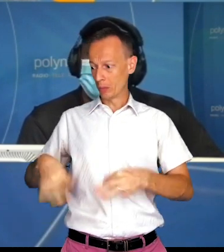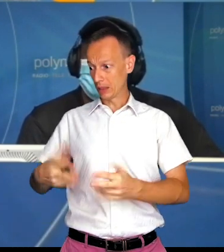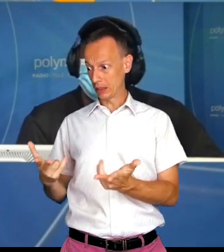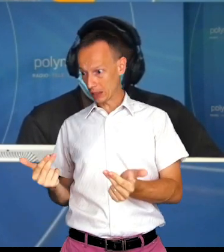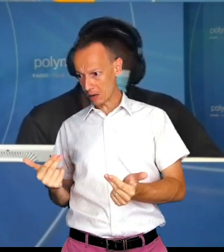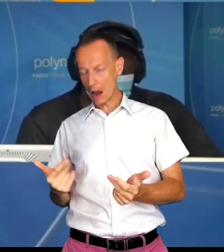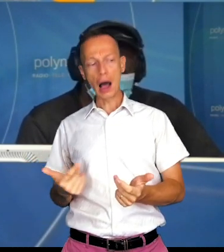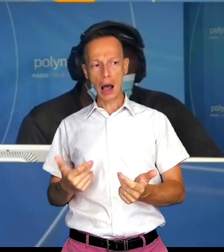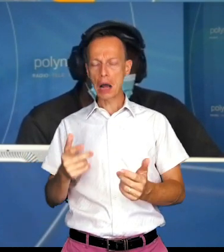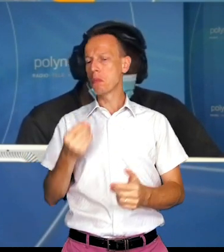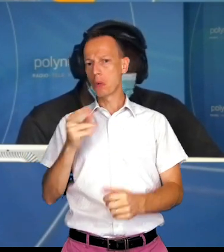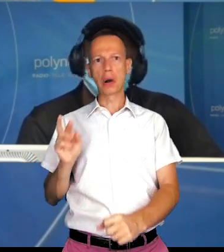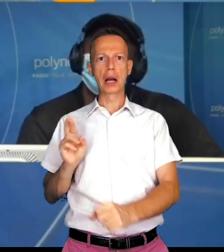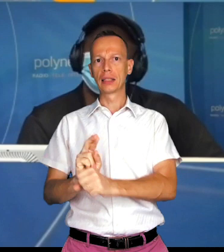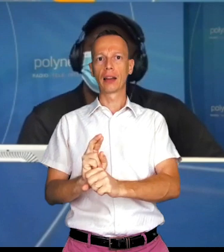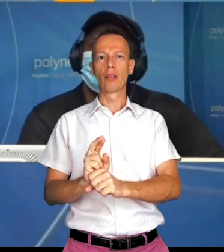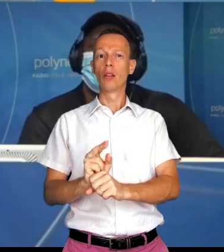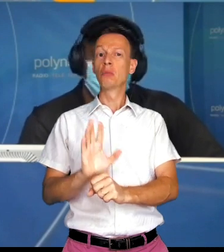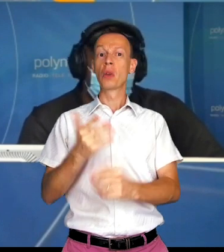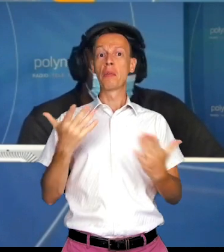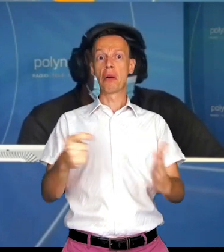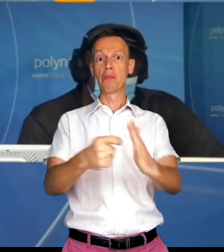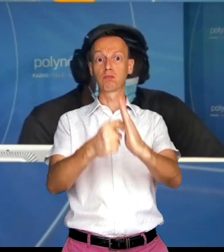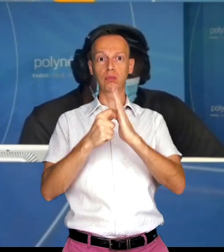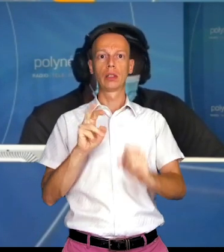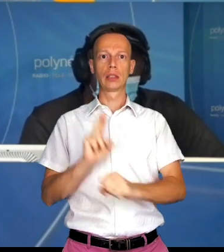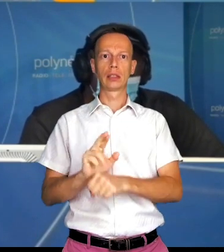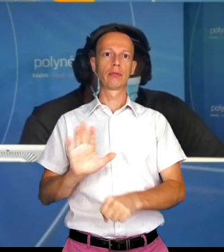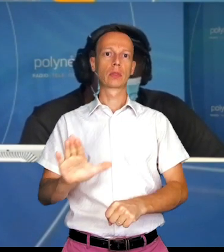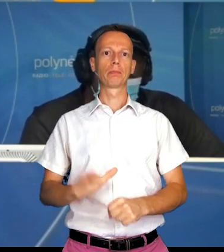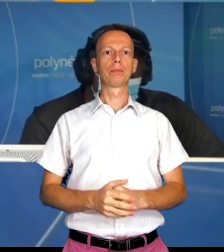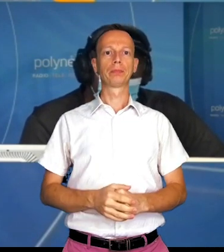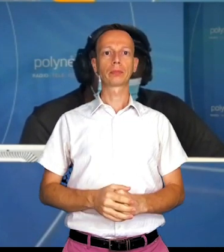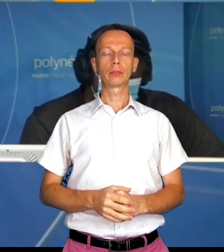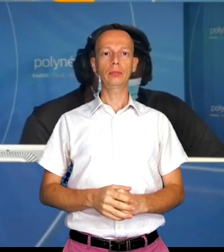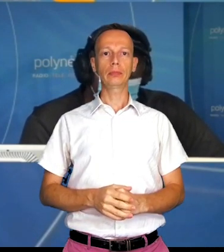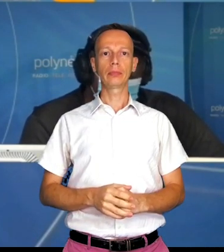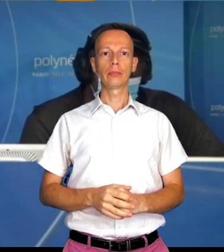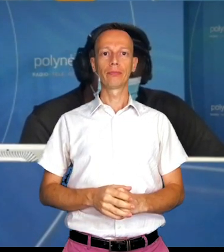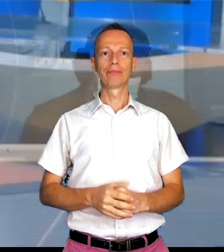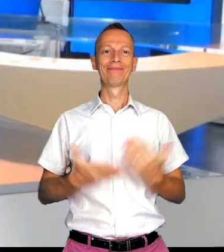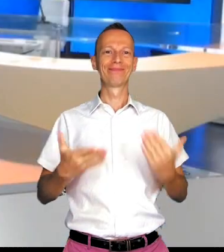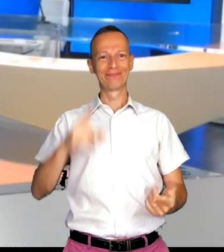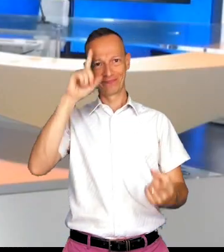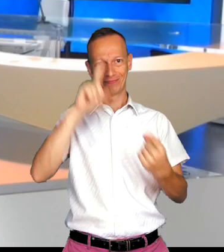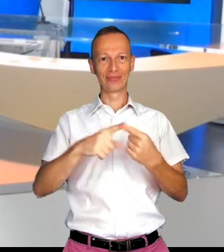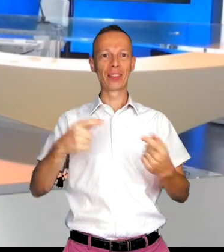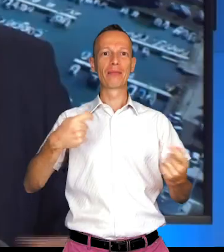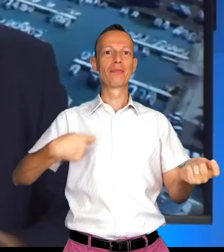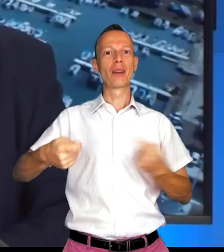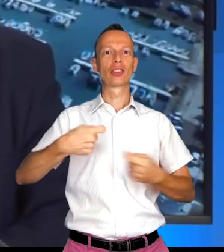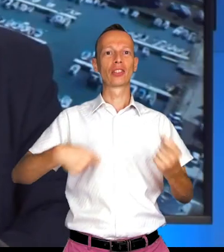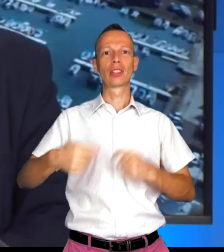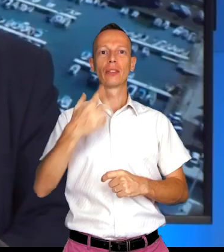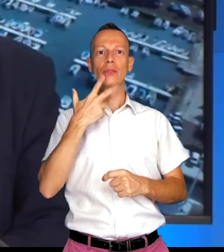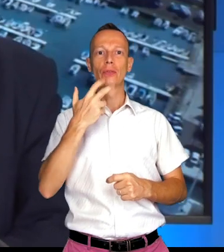et la situation sanitaire de votre propre pays. Donc, les tendances de réservation se font extrêmement à court terme. Voilà ce qui nous